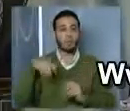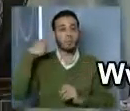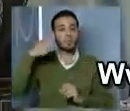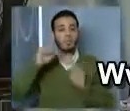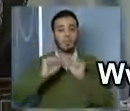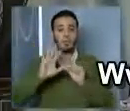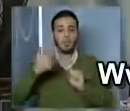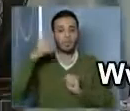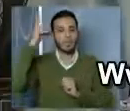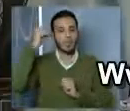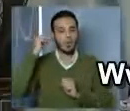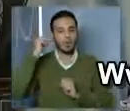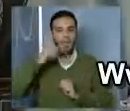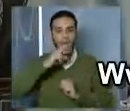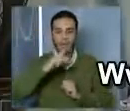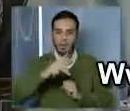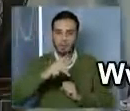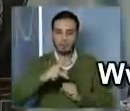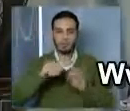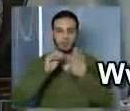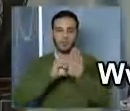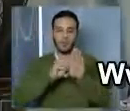الوزراء للكيان اللقيط الصهيوني.